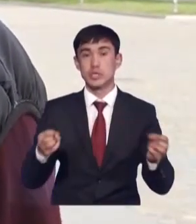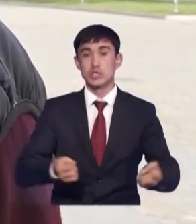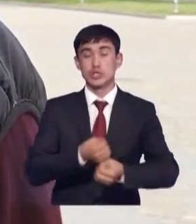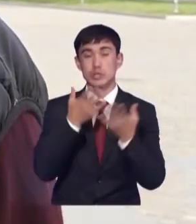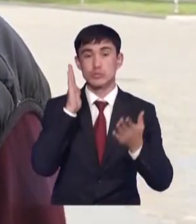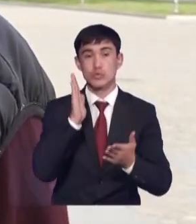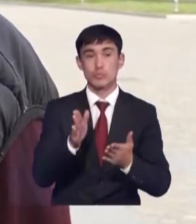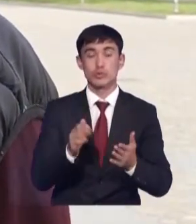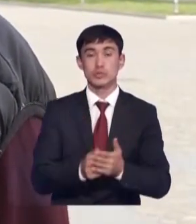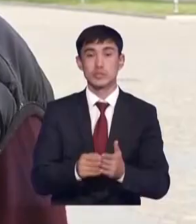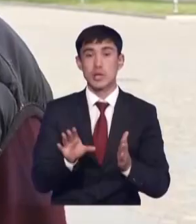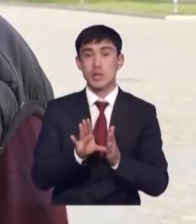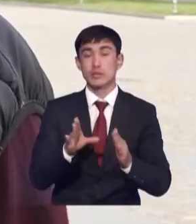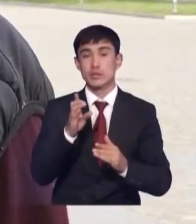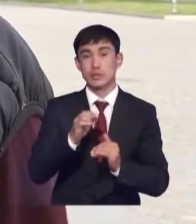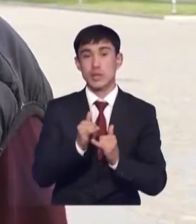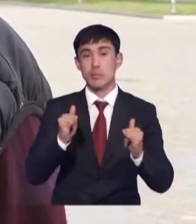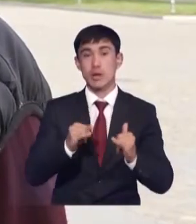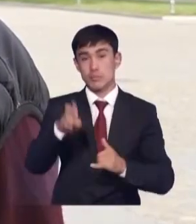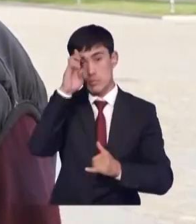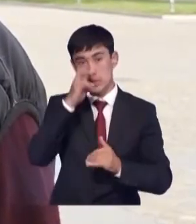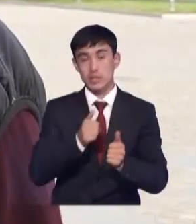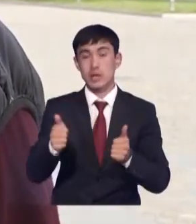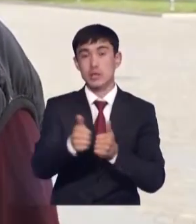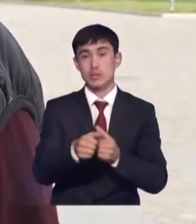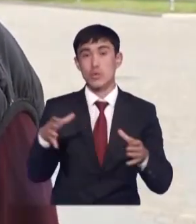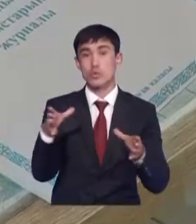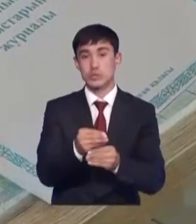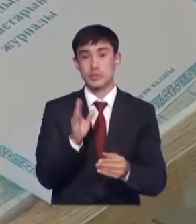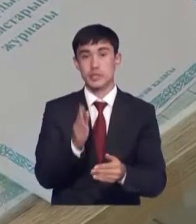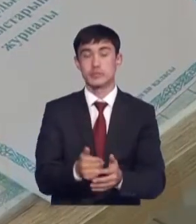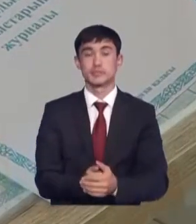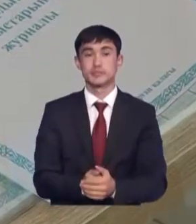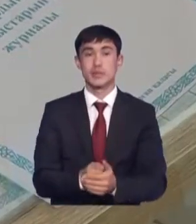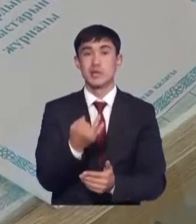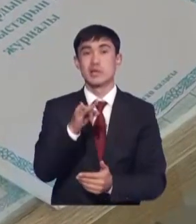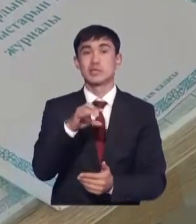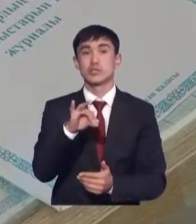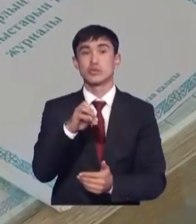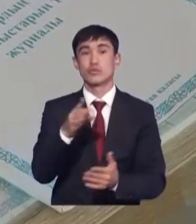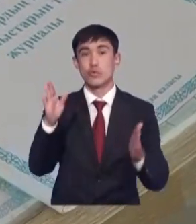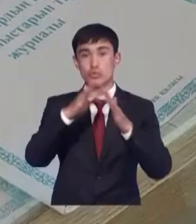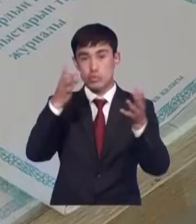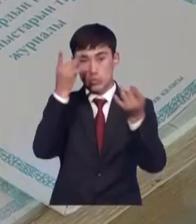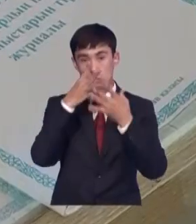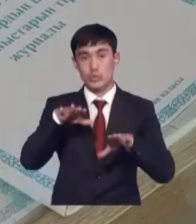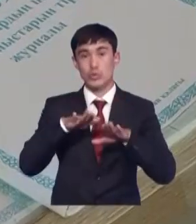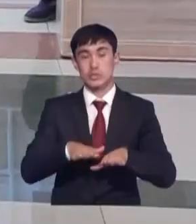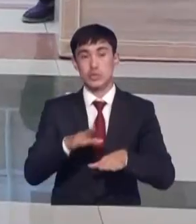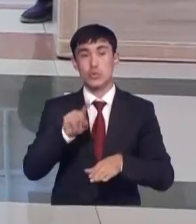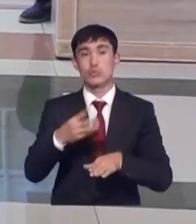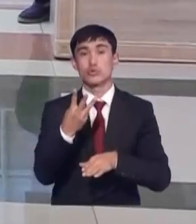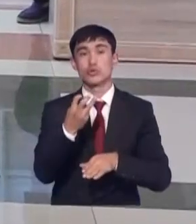көп болсын, дамыған халықтың мемлекеттің қатарына қосыла берейік. Алеш Шансүгіров атындағы мәдениет сарайында орналасқан